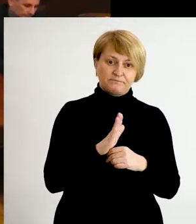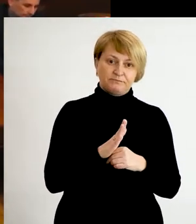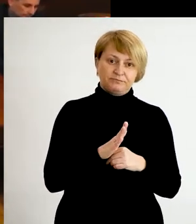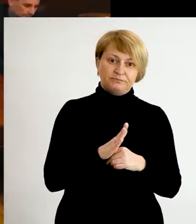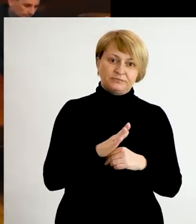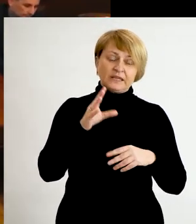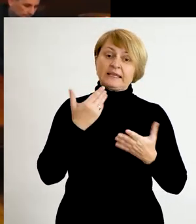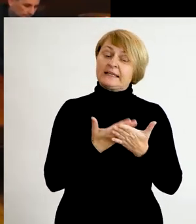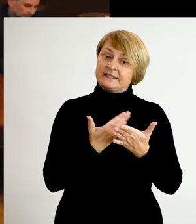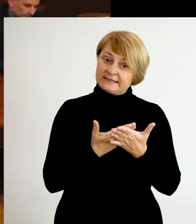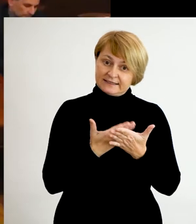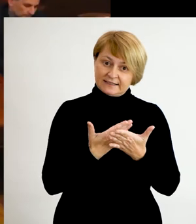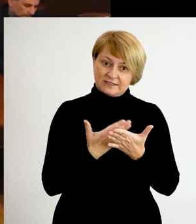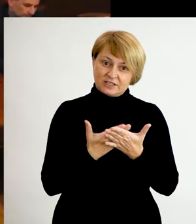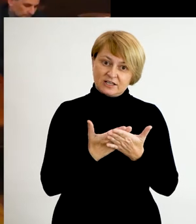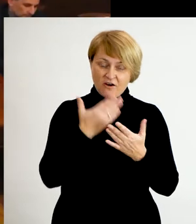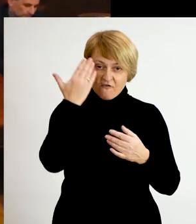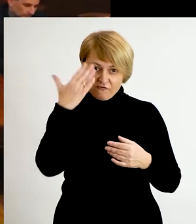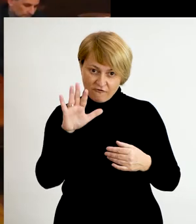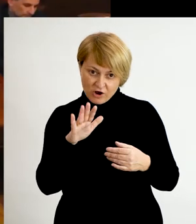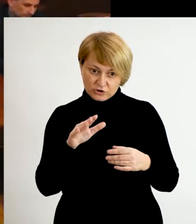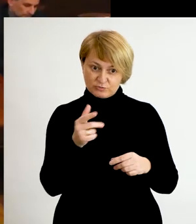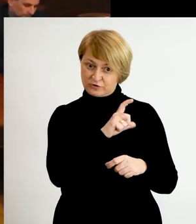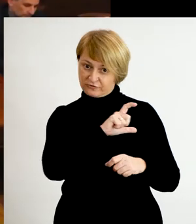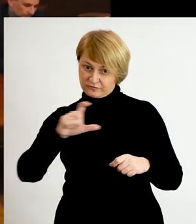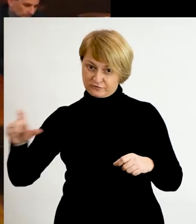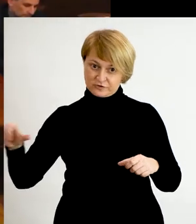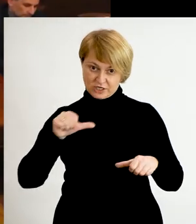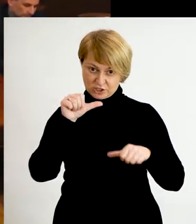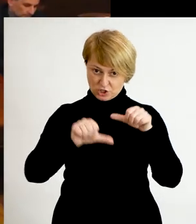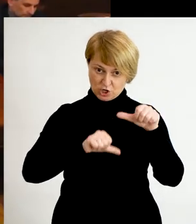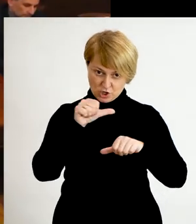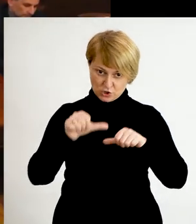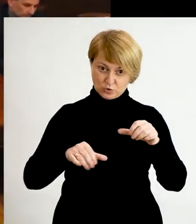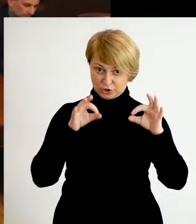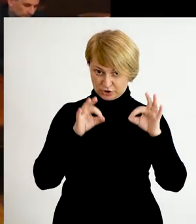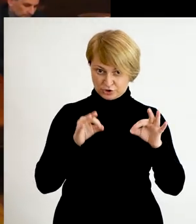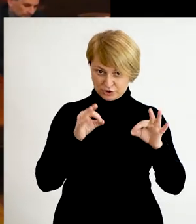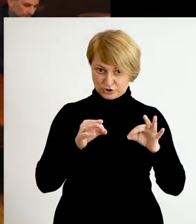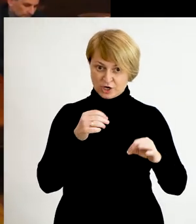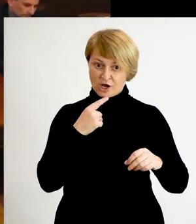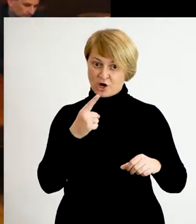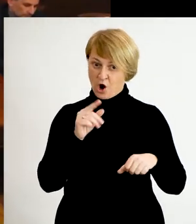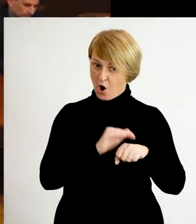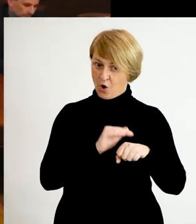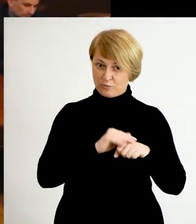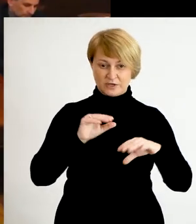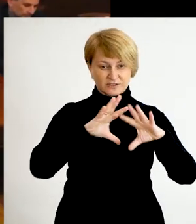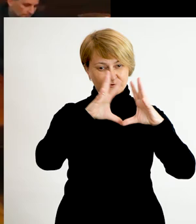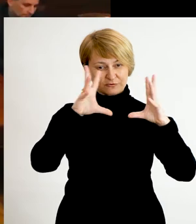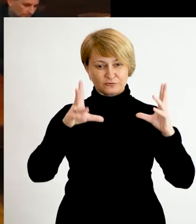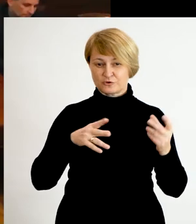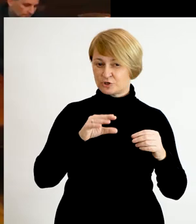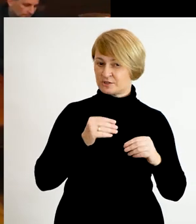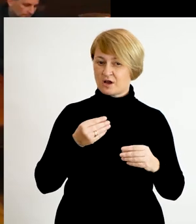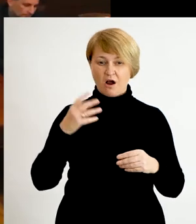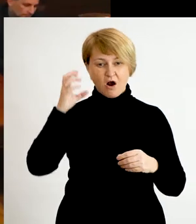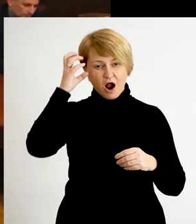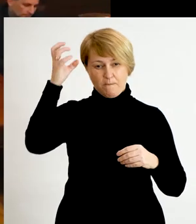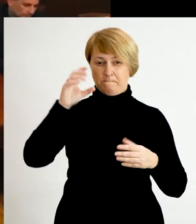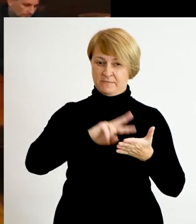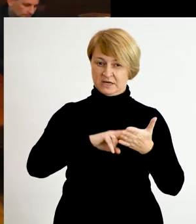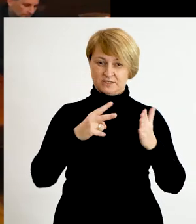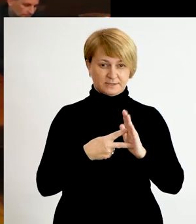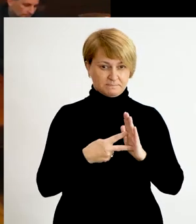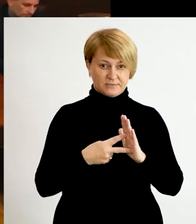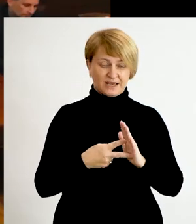nie są prawdziwe, ale dlatego też wolimy zrobić to w ciągu roku, niż dzisiaj obiecywać trochę gruszki na wierzbie i budować